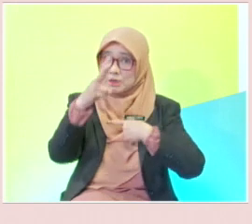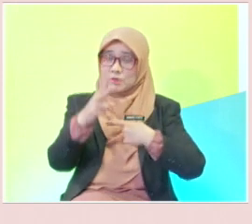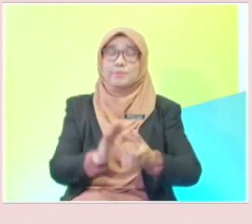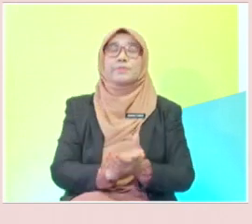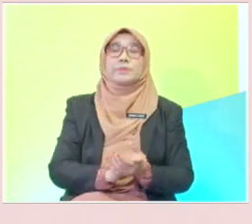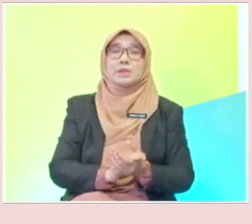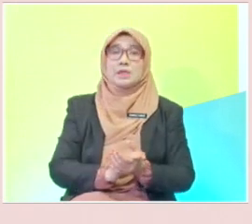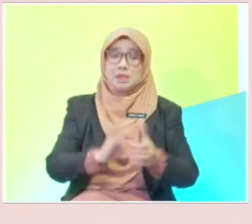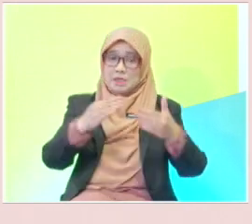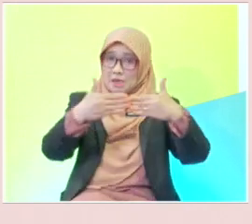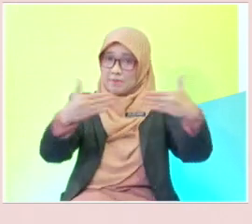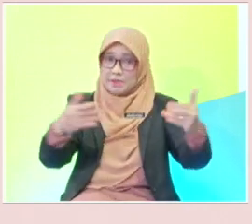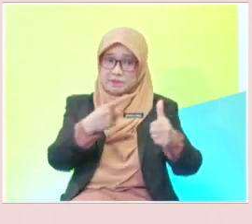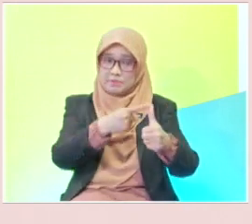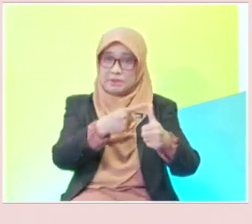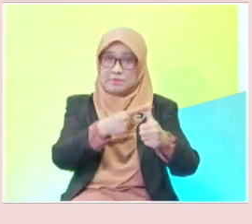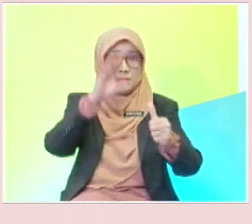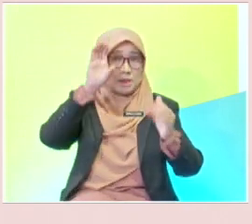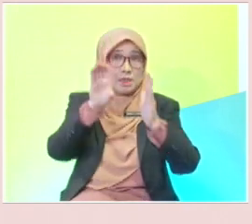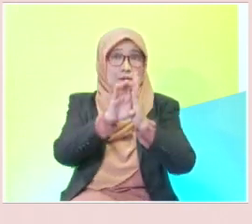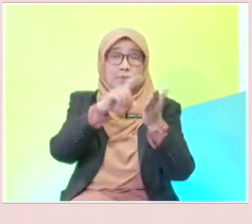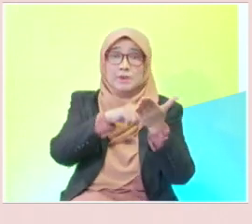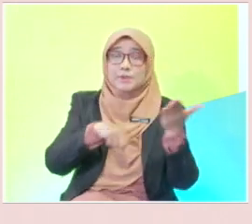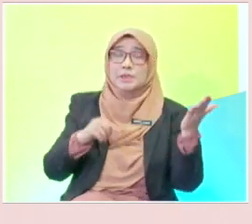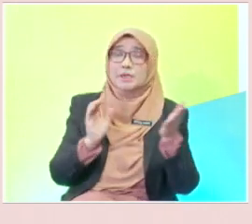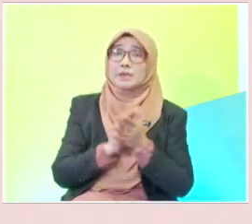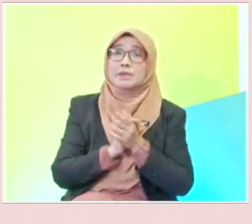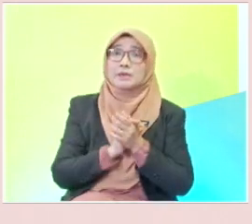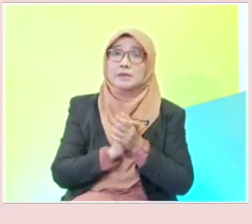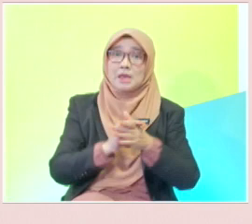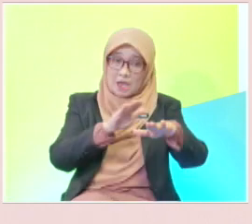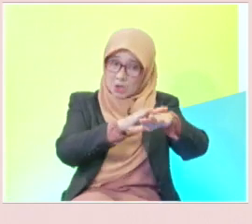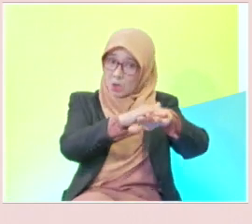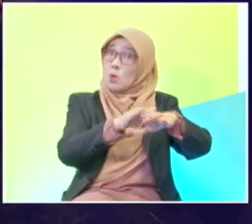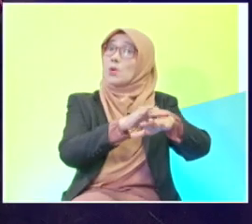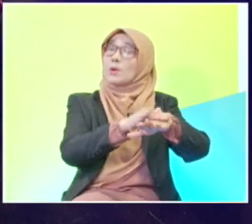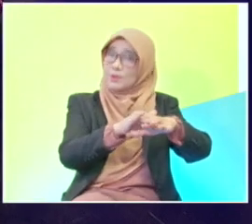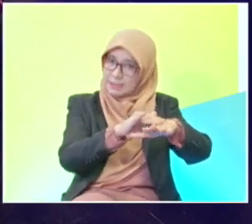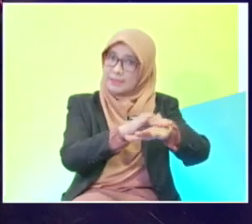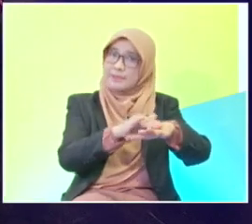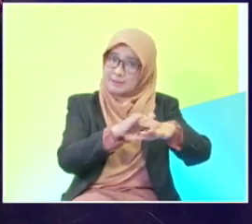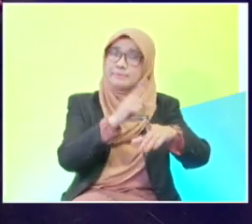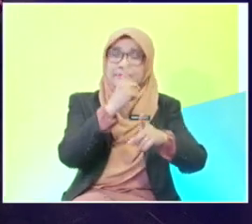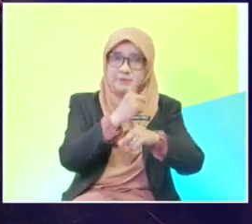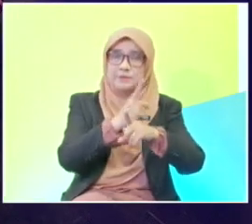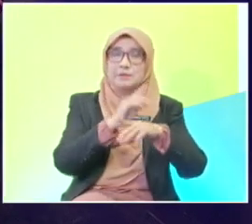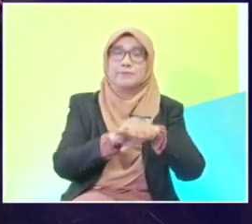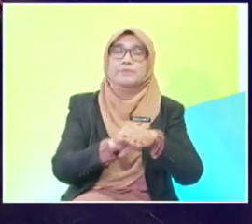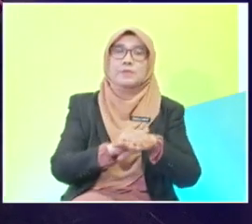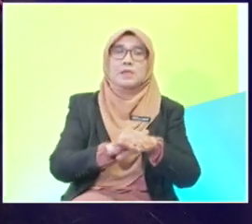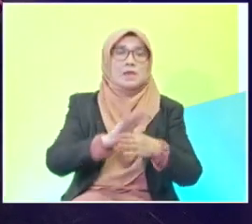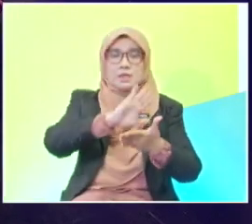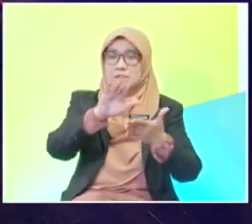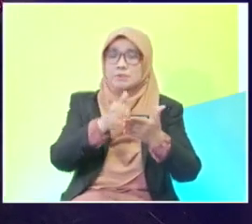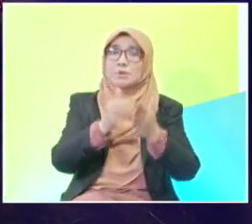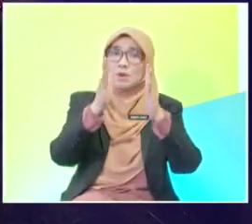barisan pertahanan yang pertama adalah gambar apa ni? Hanif. Tu saya rasa macam kulit saya tu, cikgu. Kulit kan. Setiap orang